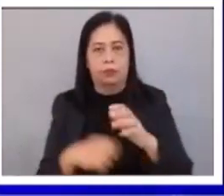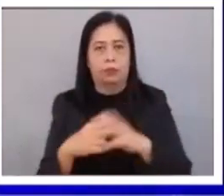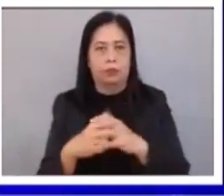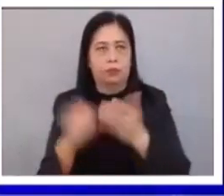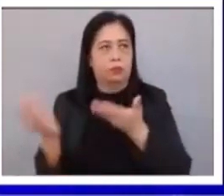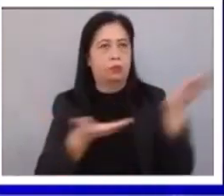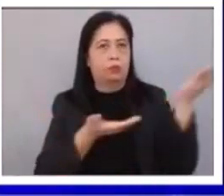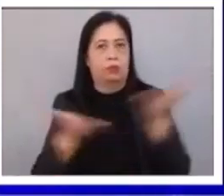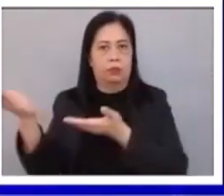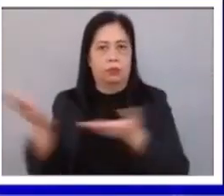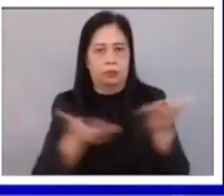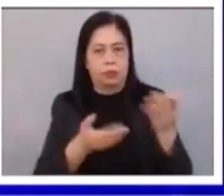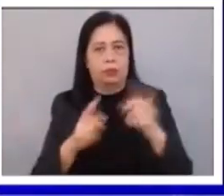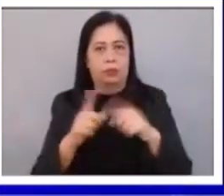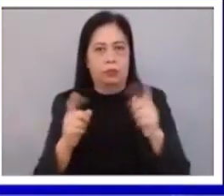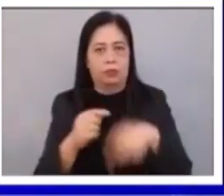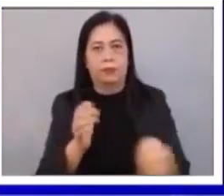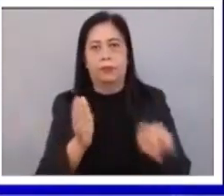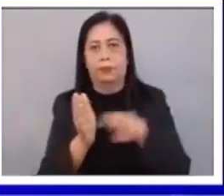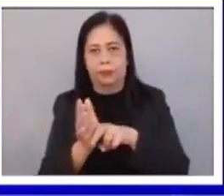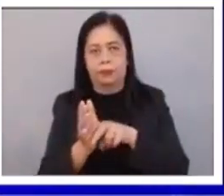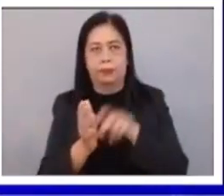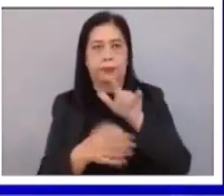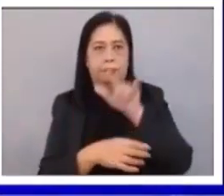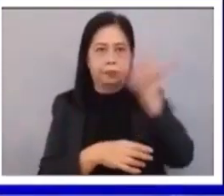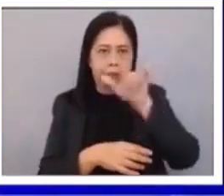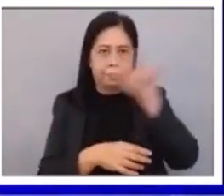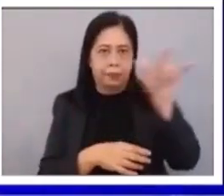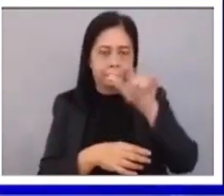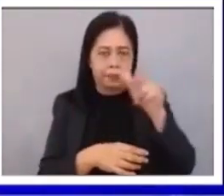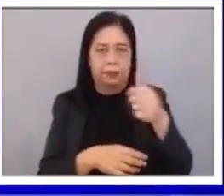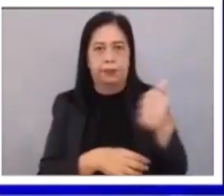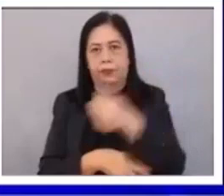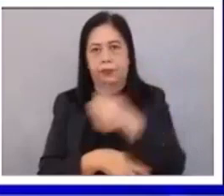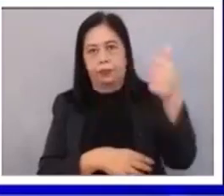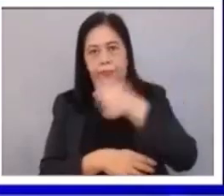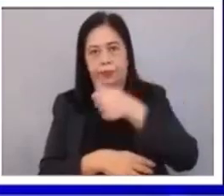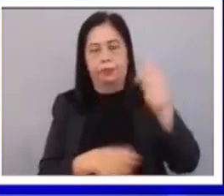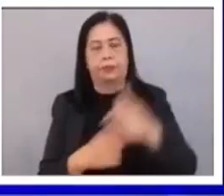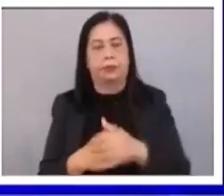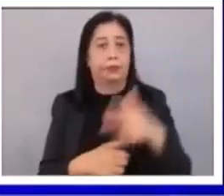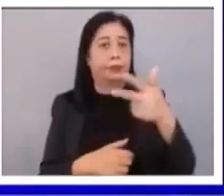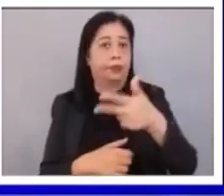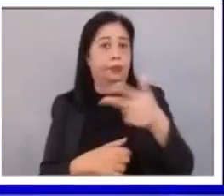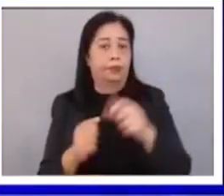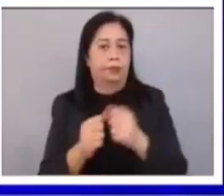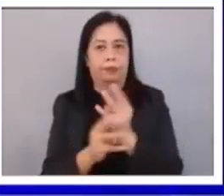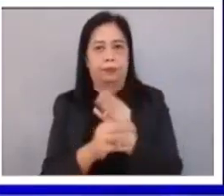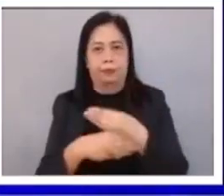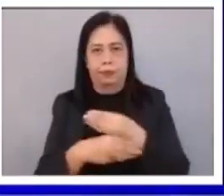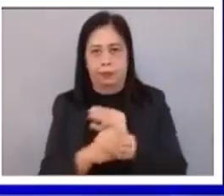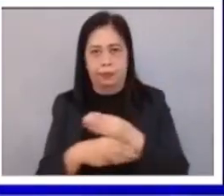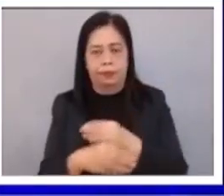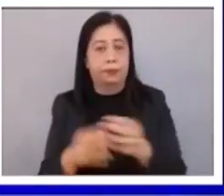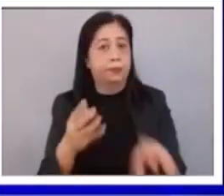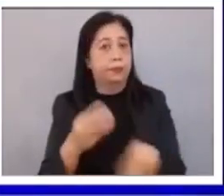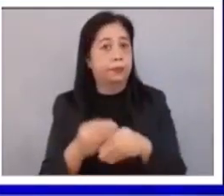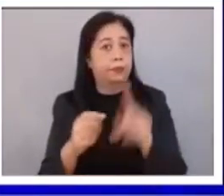at passenger air transport. Pangatlo ang manufacturing, may dagdag na